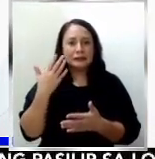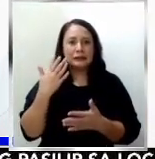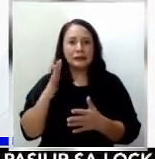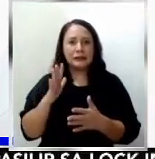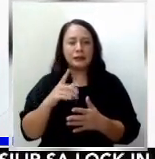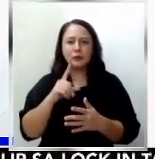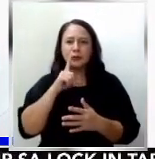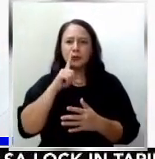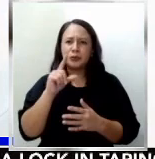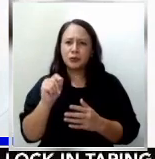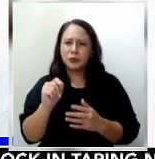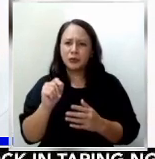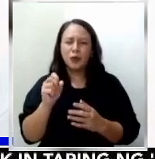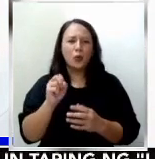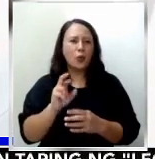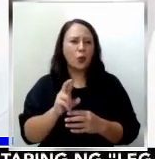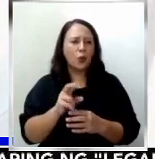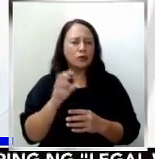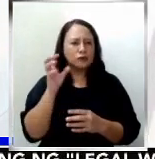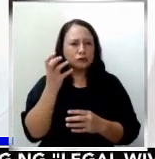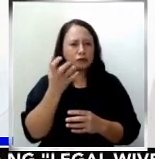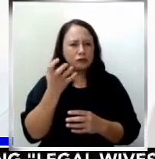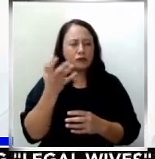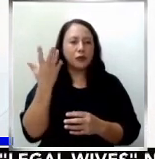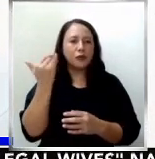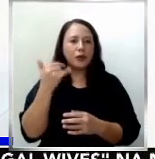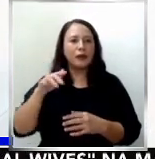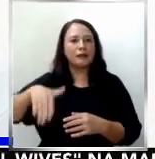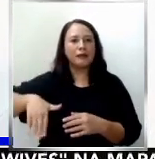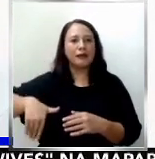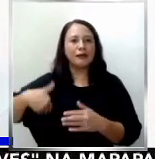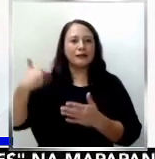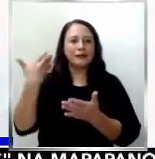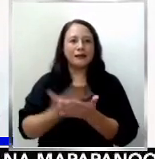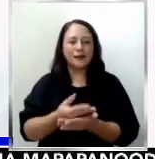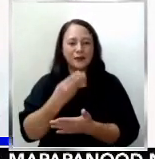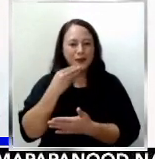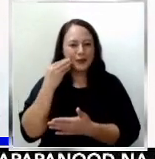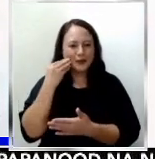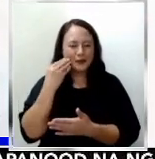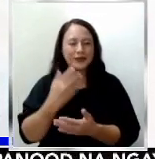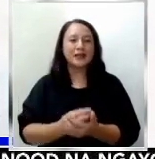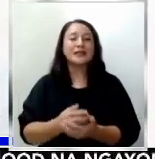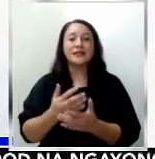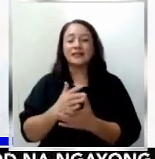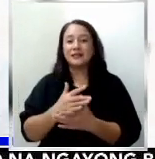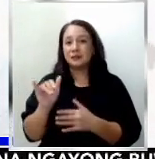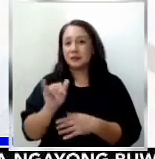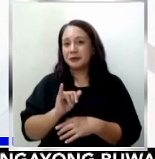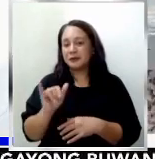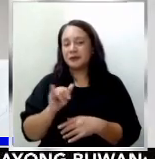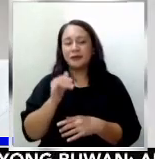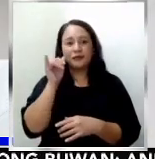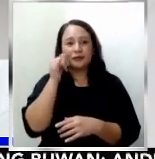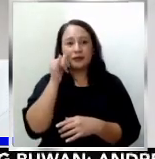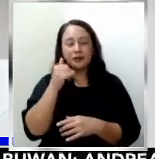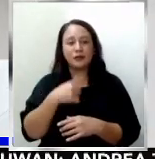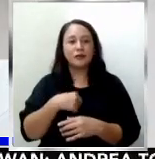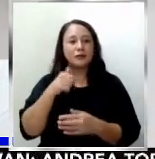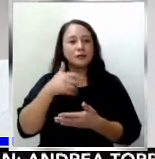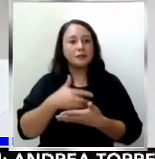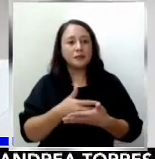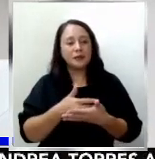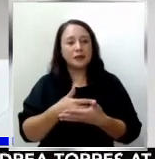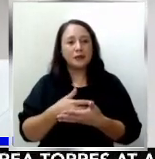Zandrine o pinagagalitan siya dahil late na siyang nakauwi. Shinare din ni Mami Aicelle ang video na ito ng anak sa loob ng playpen